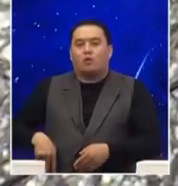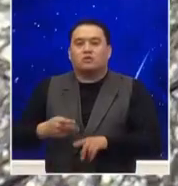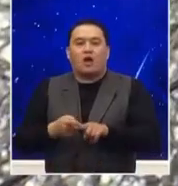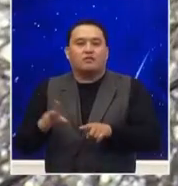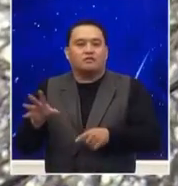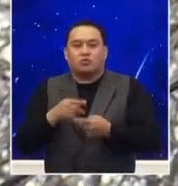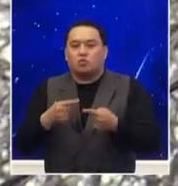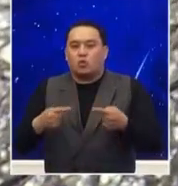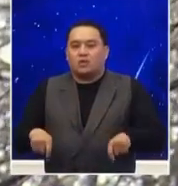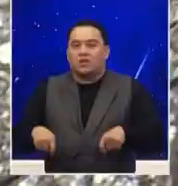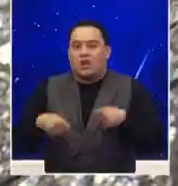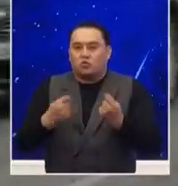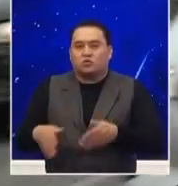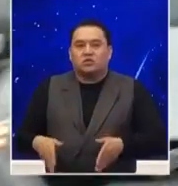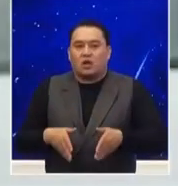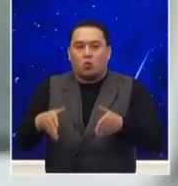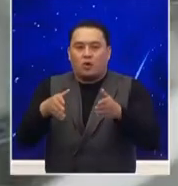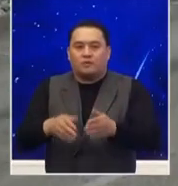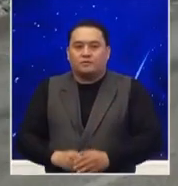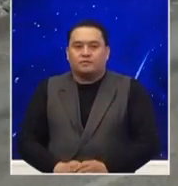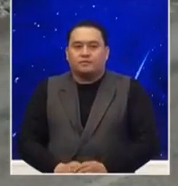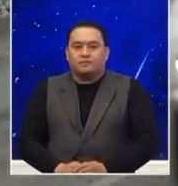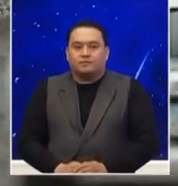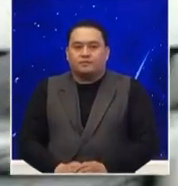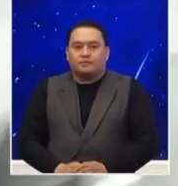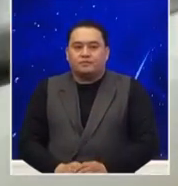все остальные нарушения на дорогах.